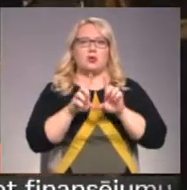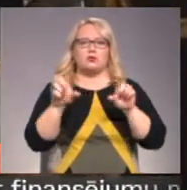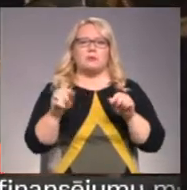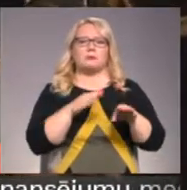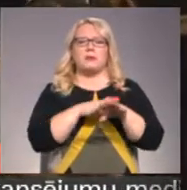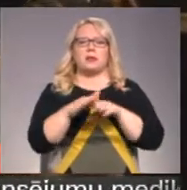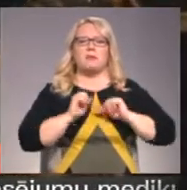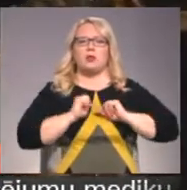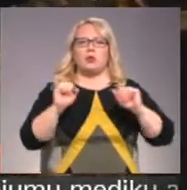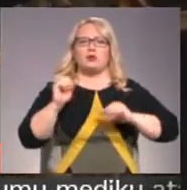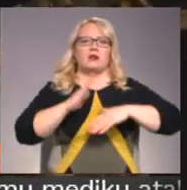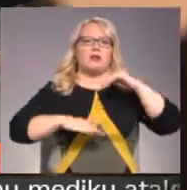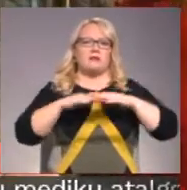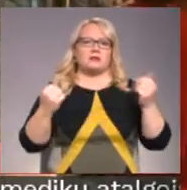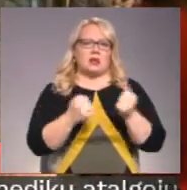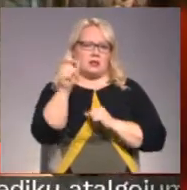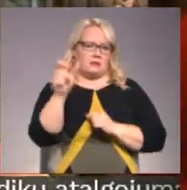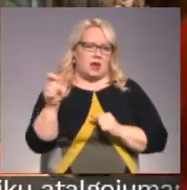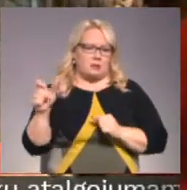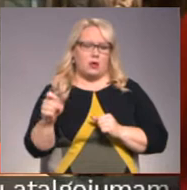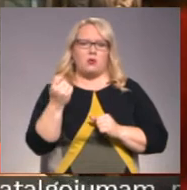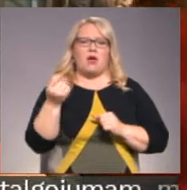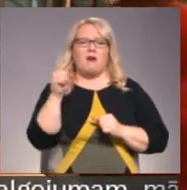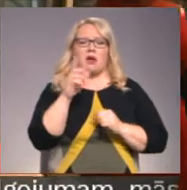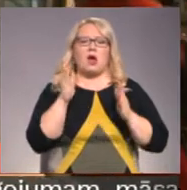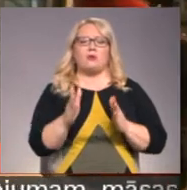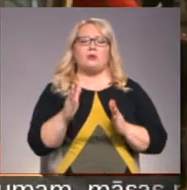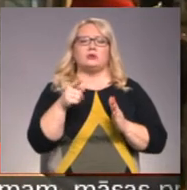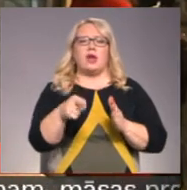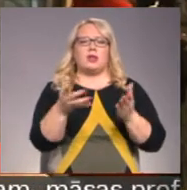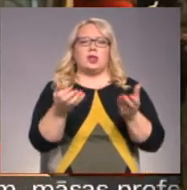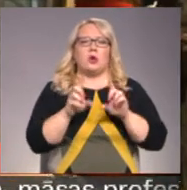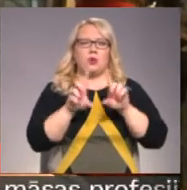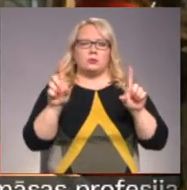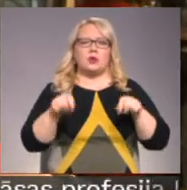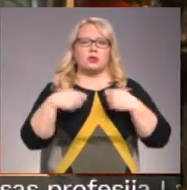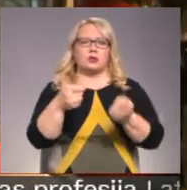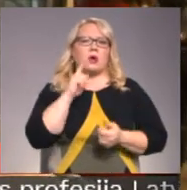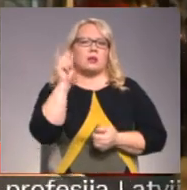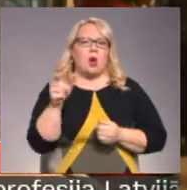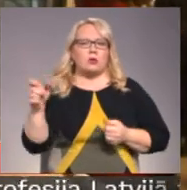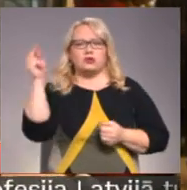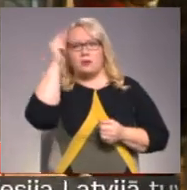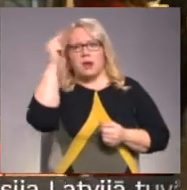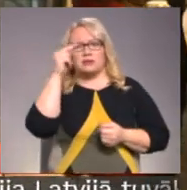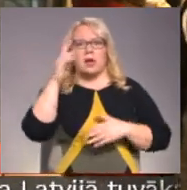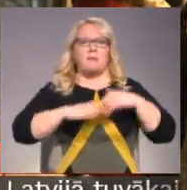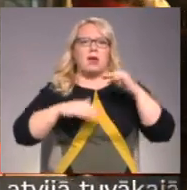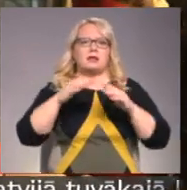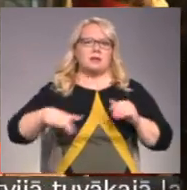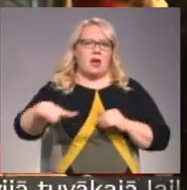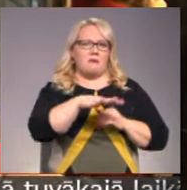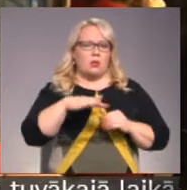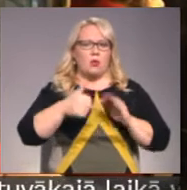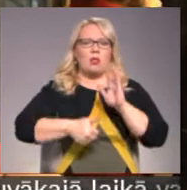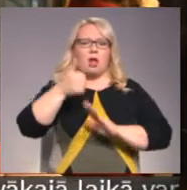pilnībā nodrošināts ar kvalificētiem darbiniekiem. Un jo vairāk būs tādu uzņēmumu, kas arī dos tās iespējas jauniešiem mācīties praktiskā vidē, jo vēl